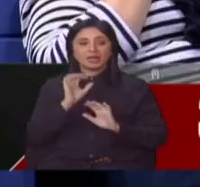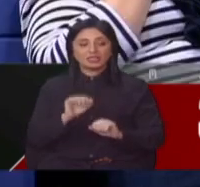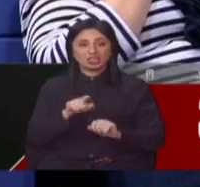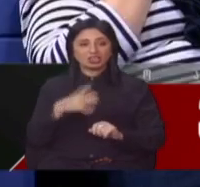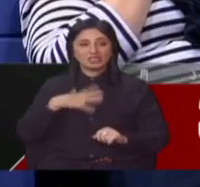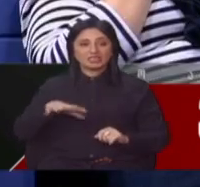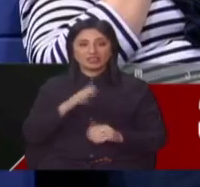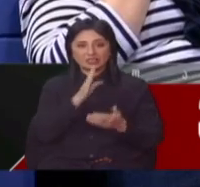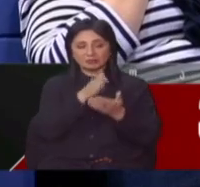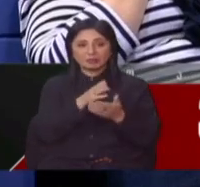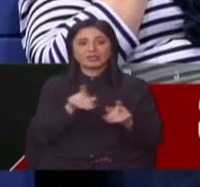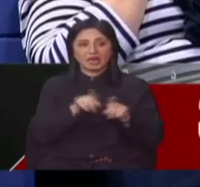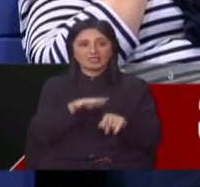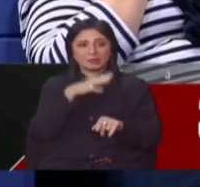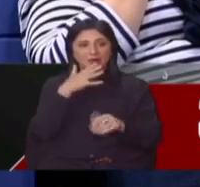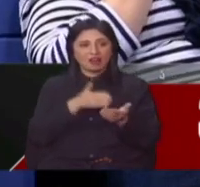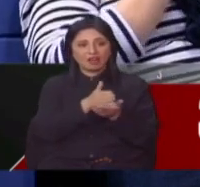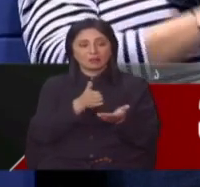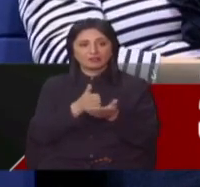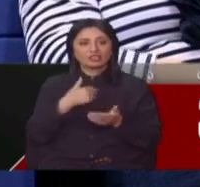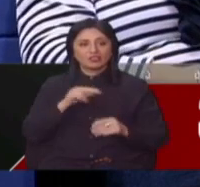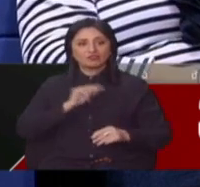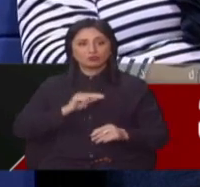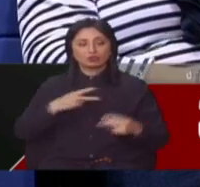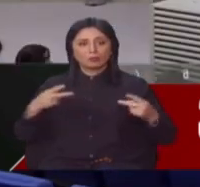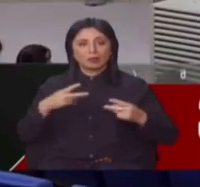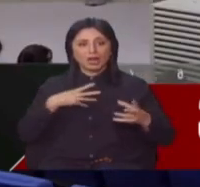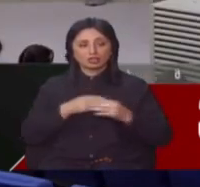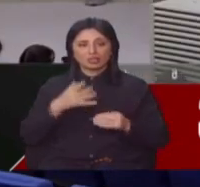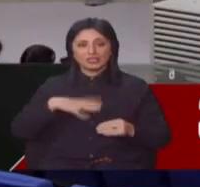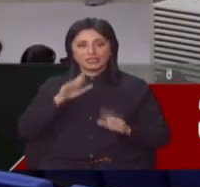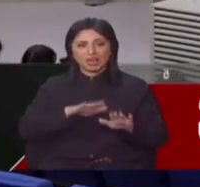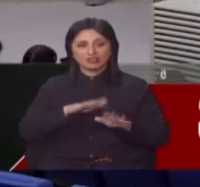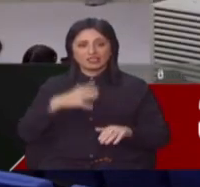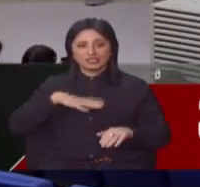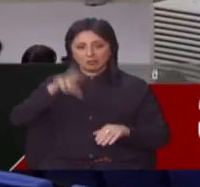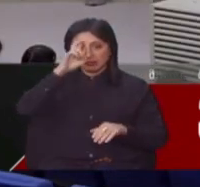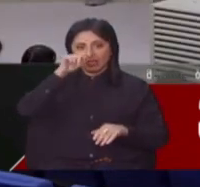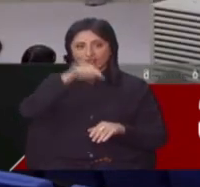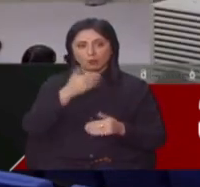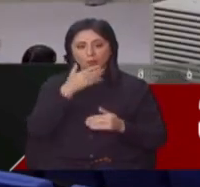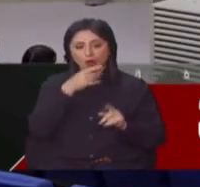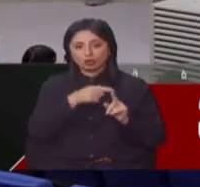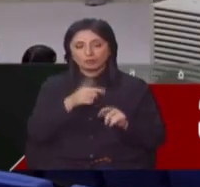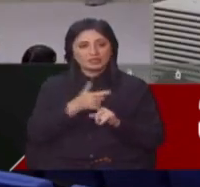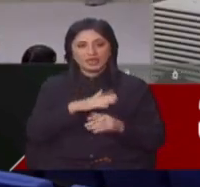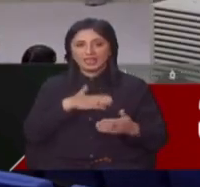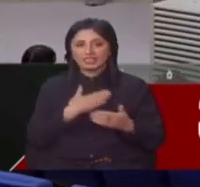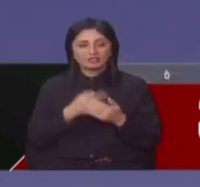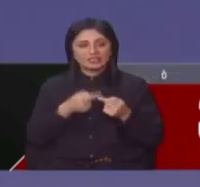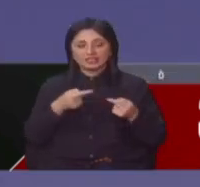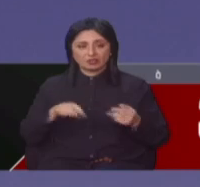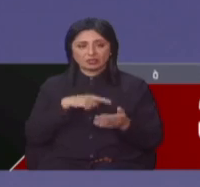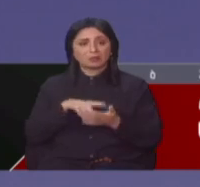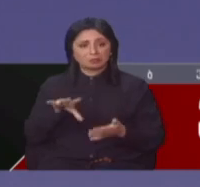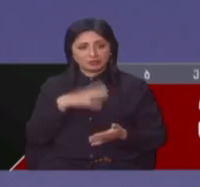cerap, sakartulu, sunt mimart, asevem, raval, hrivia. Ce nume, mușa, audit, partneri, repta, sakartulu, și da, sakartulu, sunt tauroba, și bolum, drum de zalian, intensiv, urat, schada,